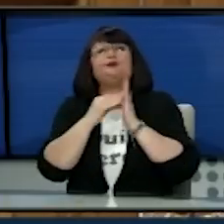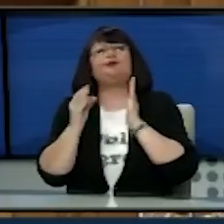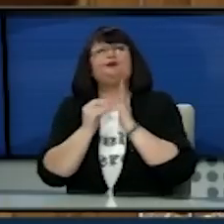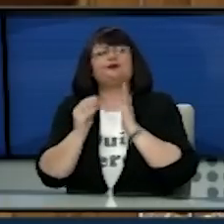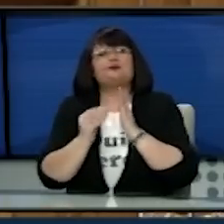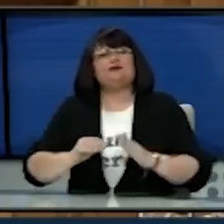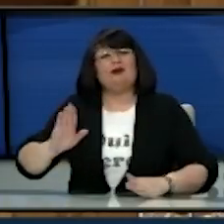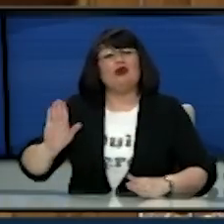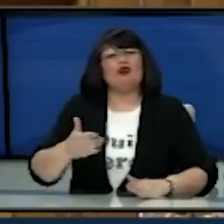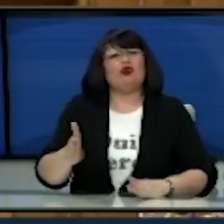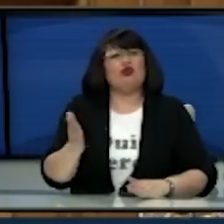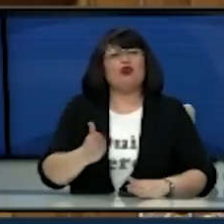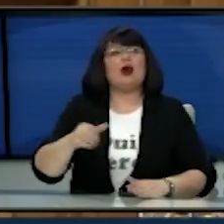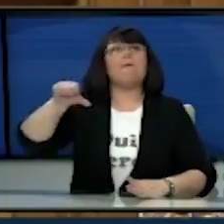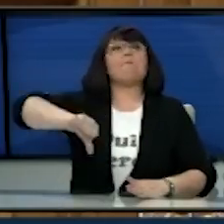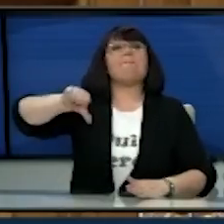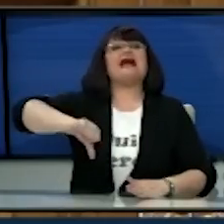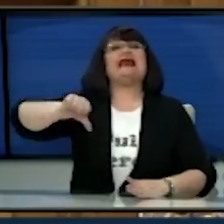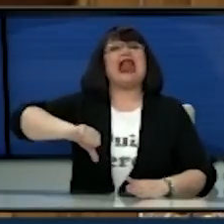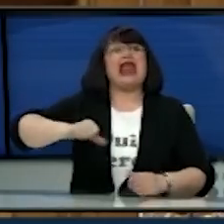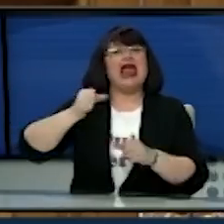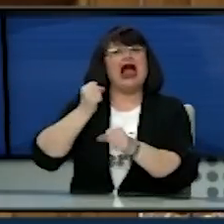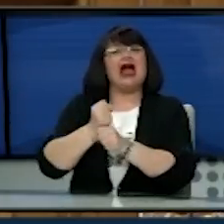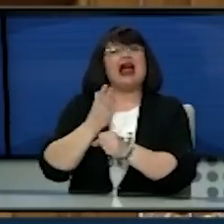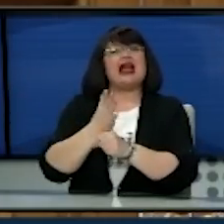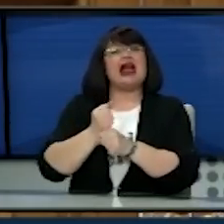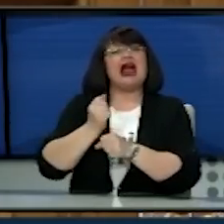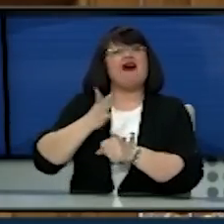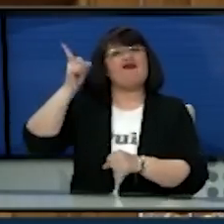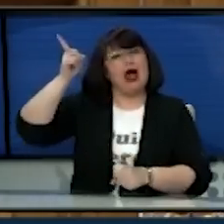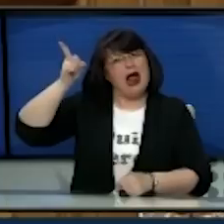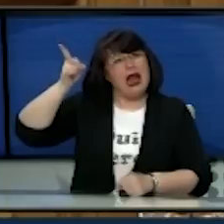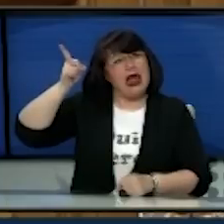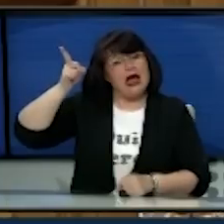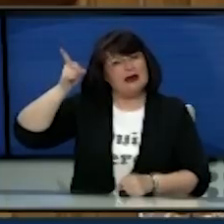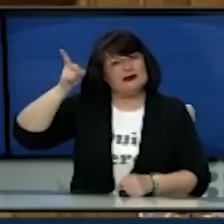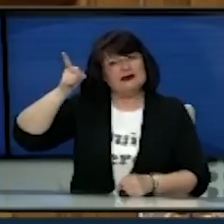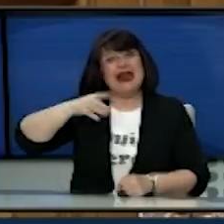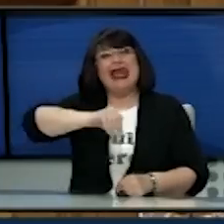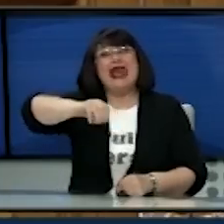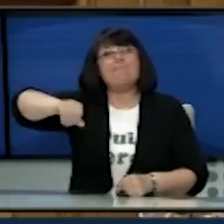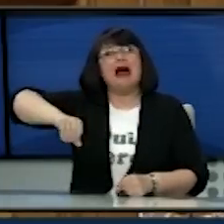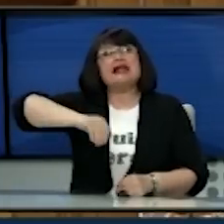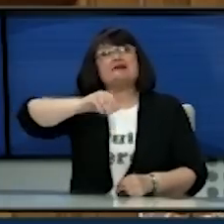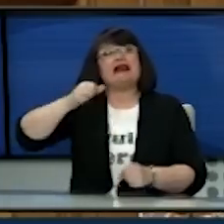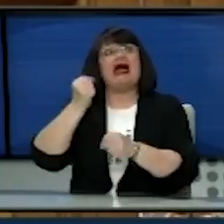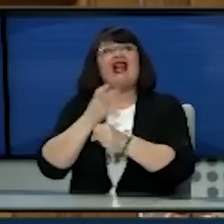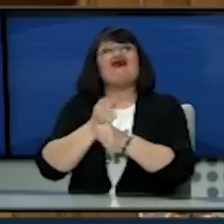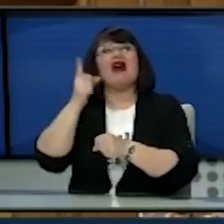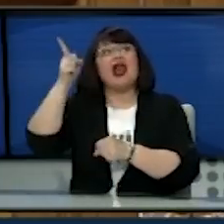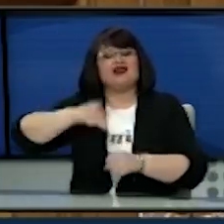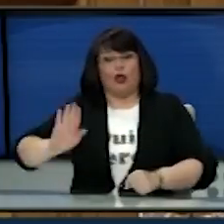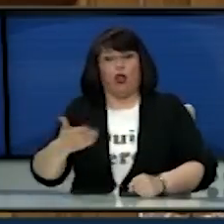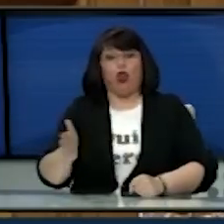των ομαδικών απολύσεων στα πετρέλαια Καβάλας, στα λοιπάσματα Καβάλας. Και τώρα προχωράτε και στο νέο